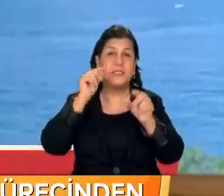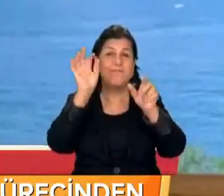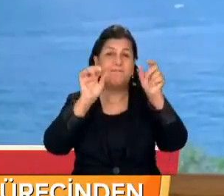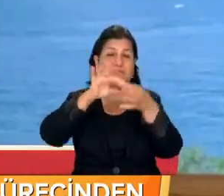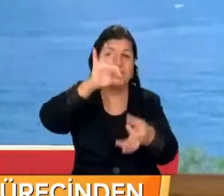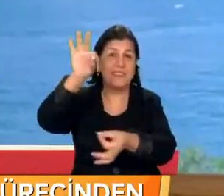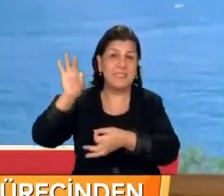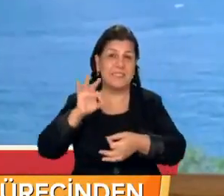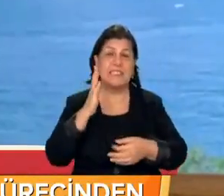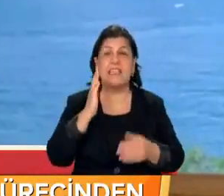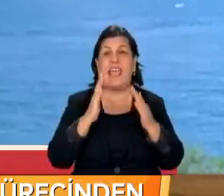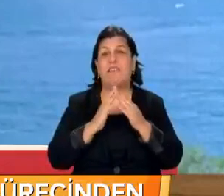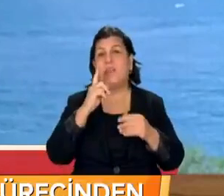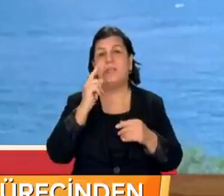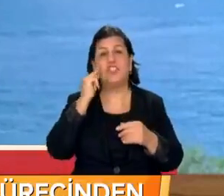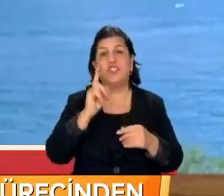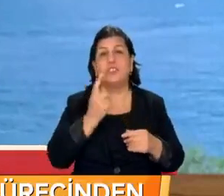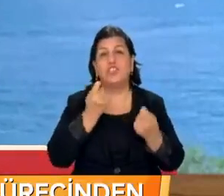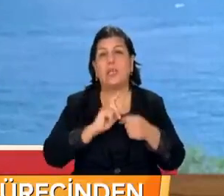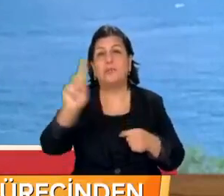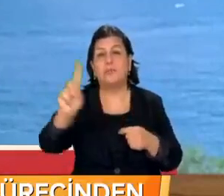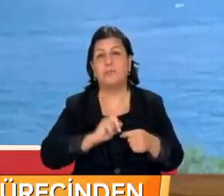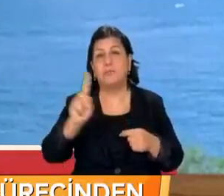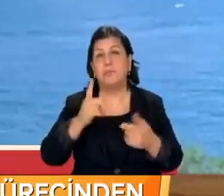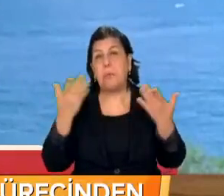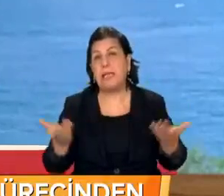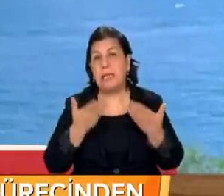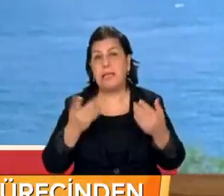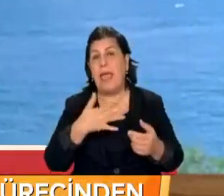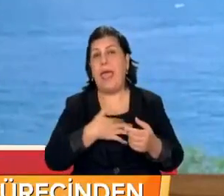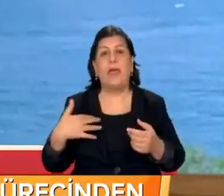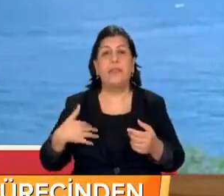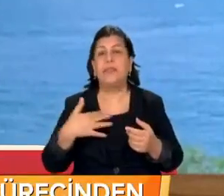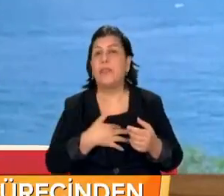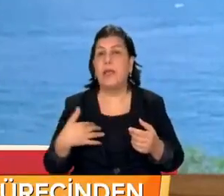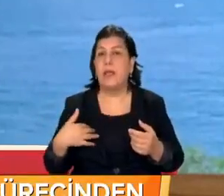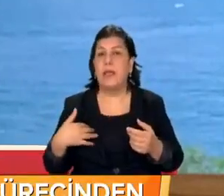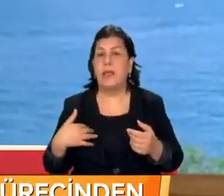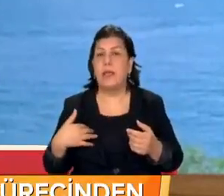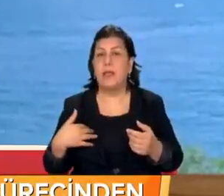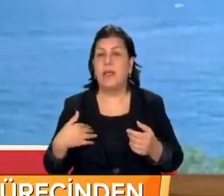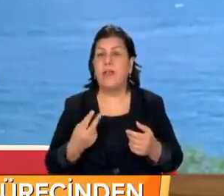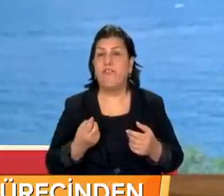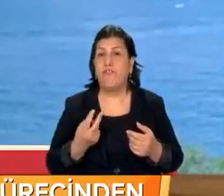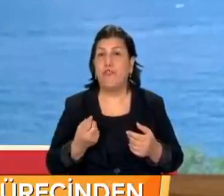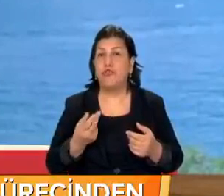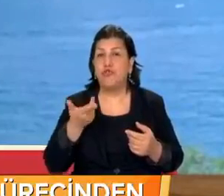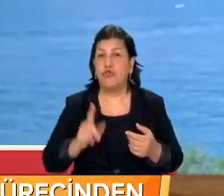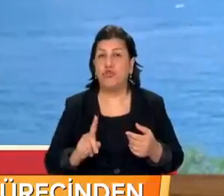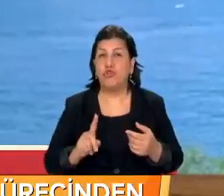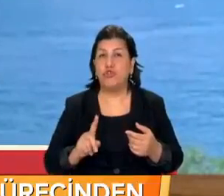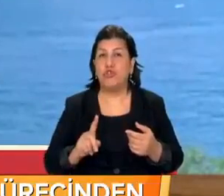evden bir üye işe gidip geliyor ve mesela değilim anne virüslü